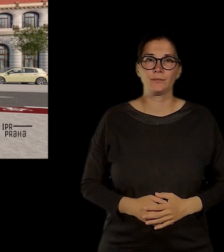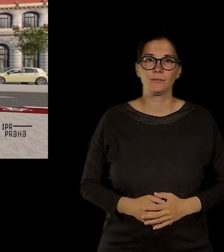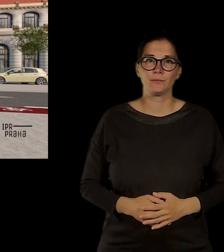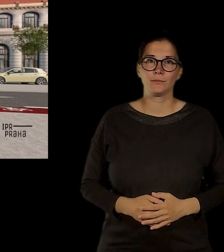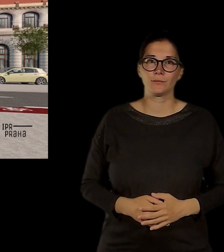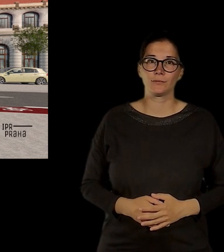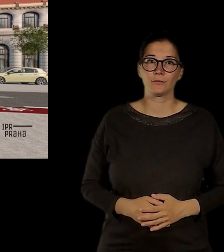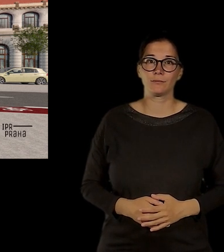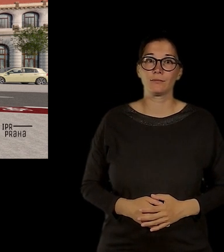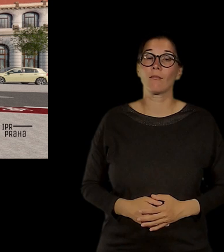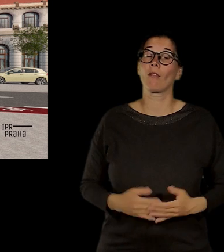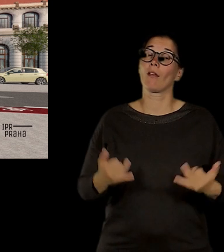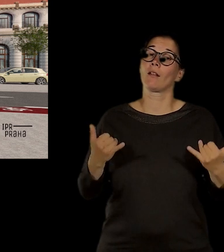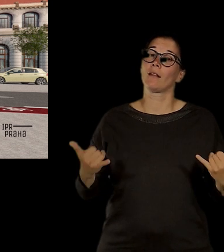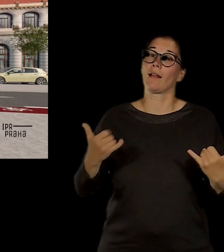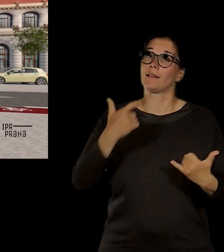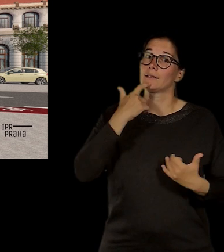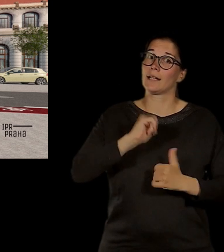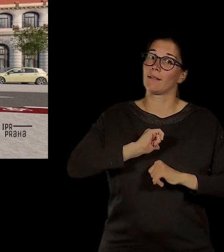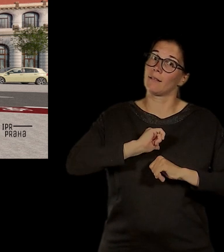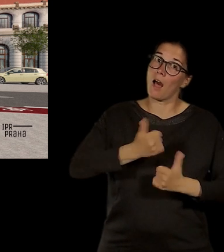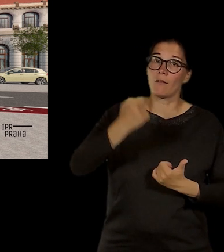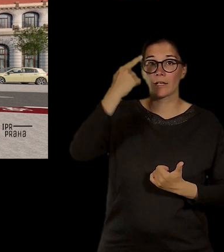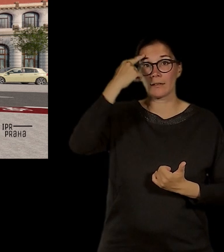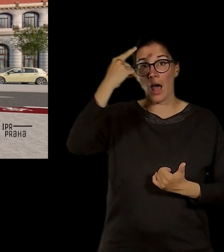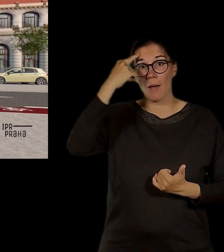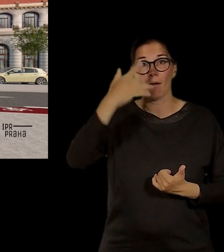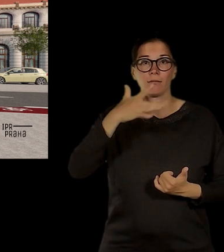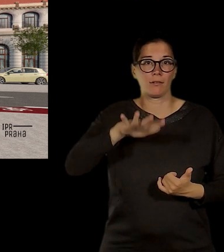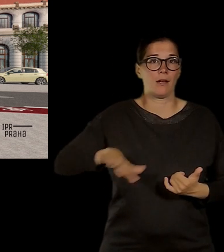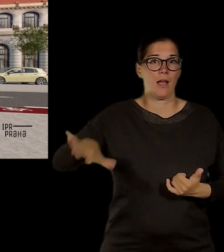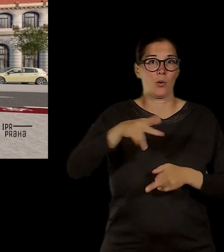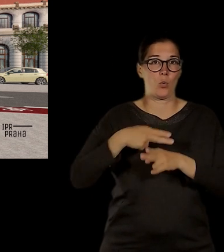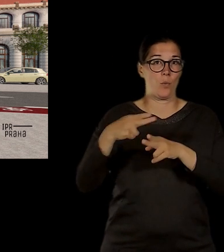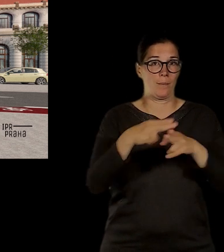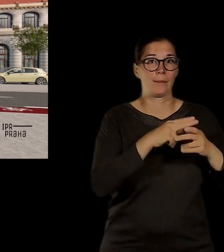My přicházíme vlastně s vizí, jak tenhleto prostředí proměnit,